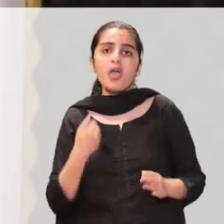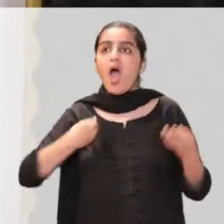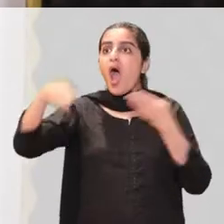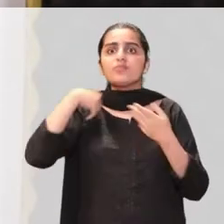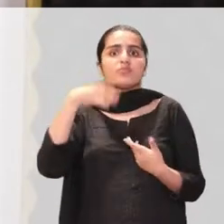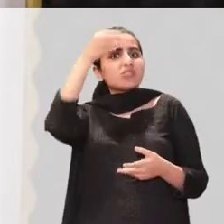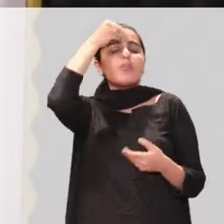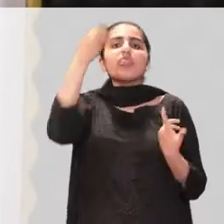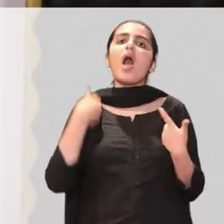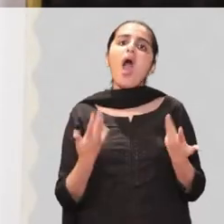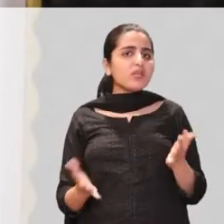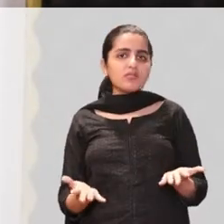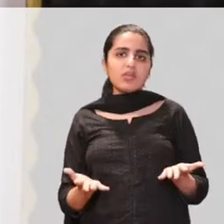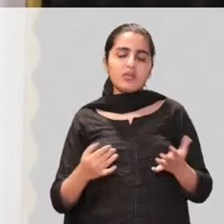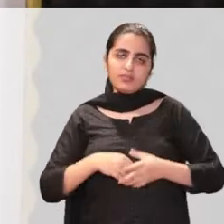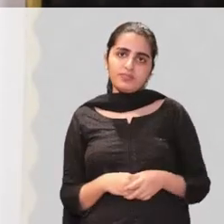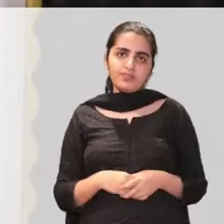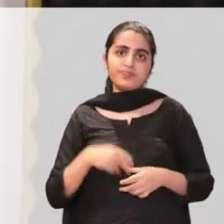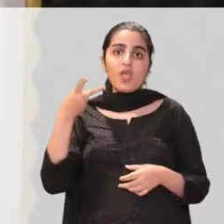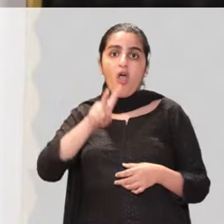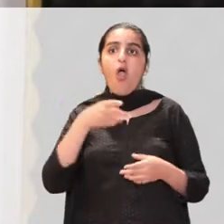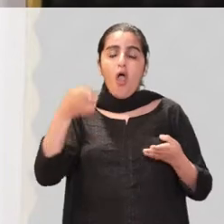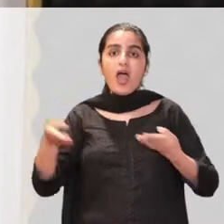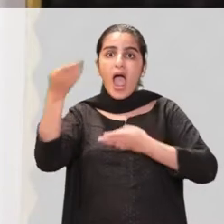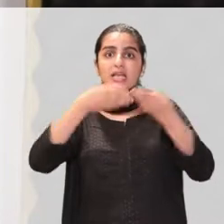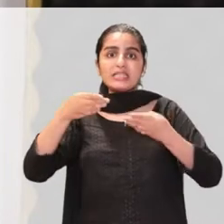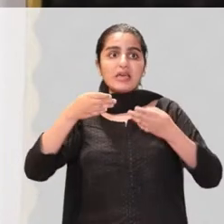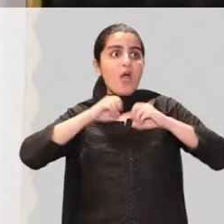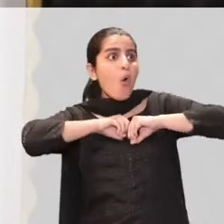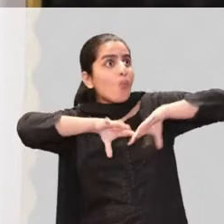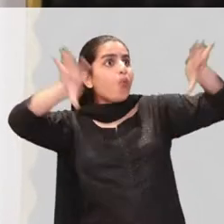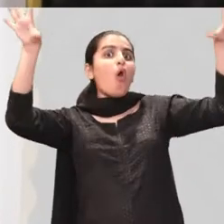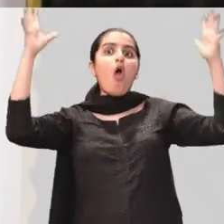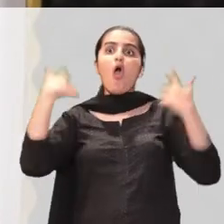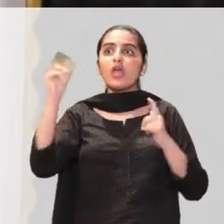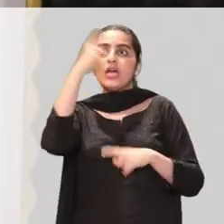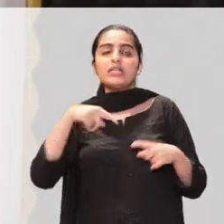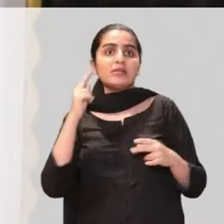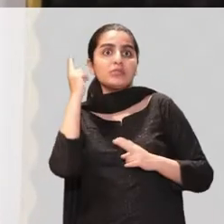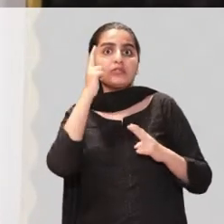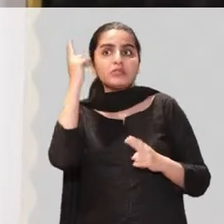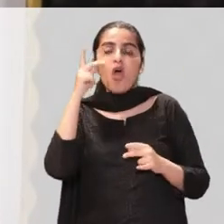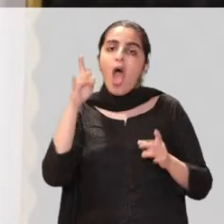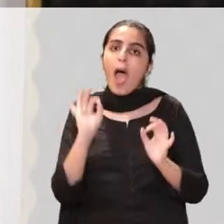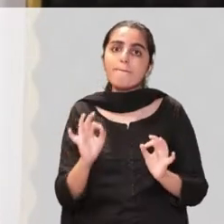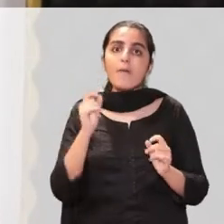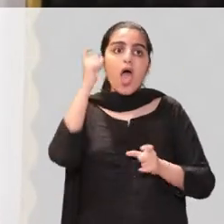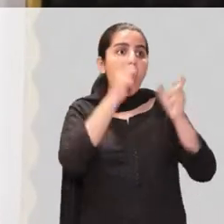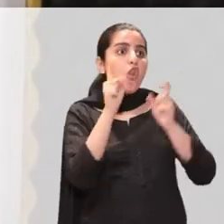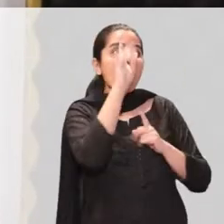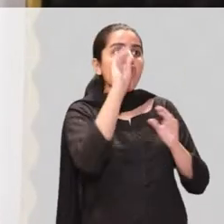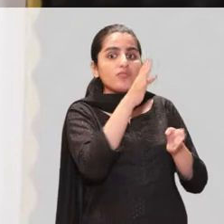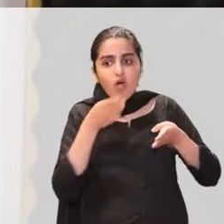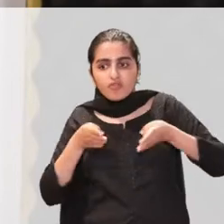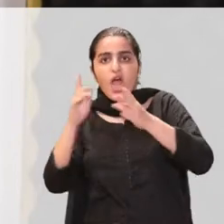सिक्यूरिटी अच्छा तंजिला इस बात से जानी जाएगी यह कुछ अच्छा काम कर रही हैं इस बात से भी ना जानी जाएगी बड़ी मोटिवेशन है को और